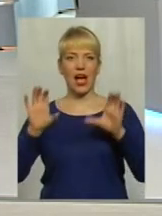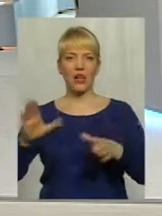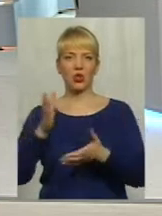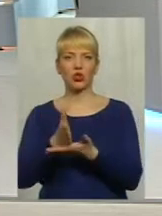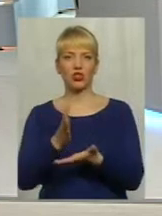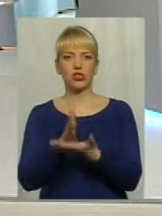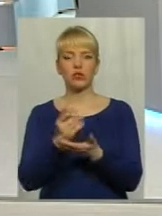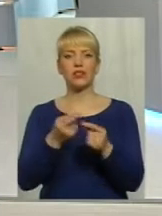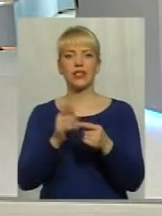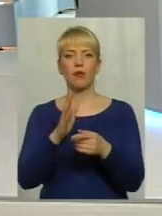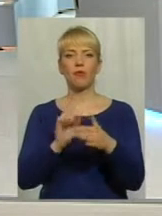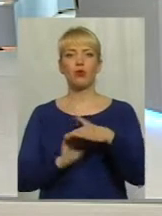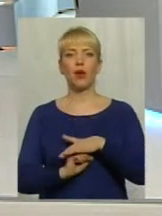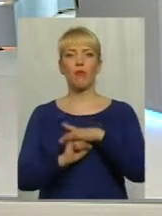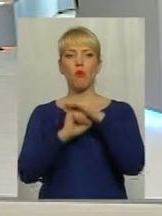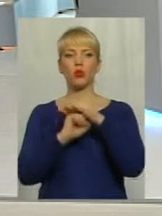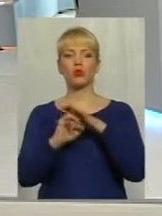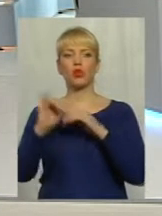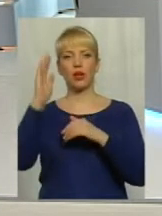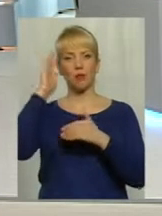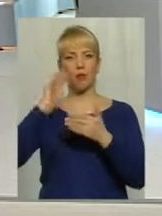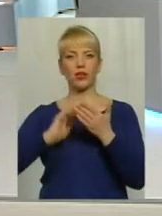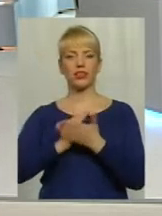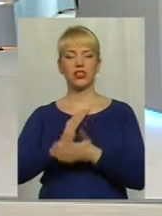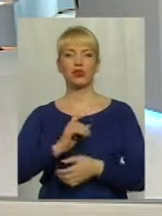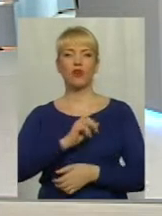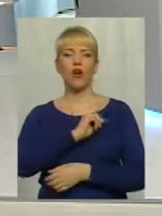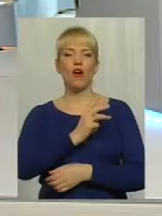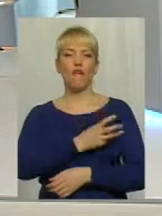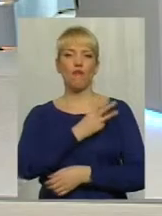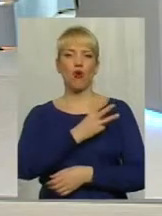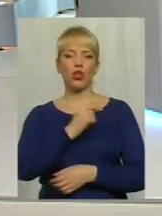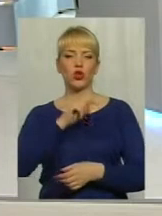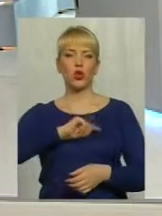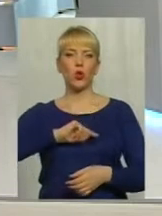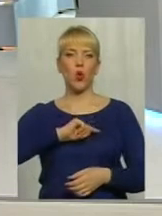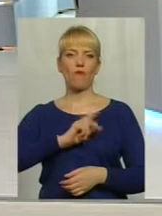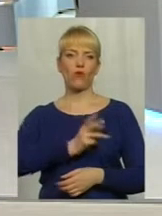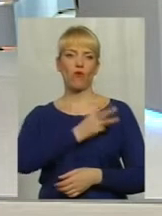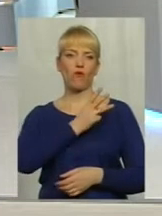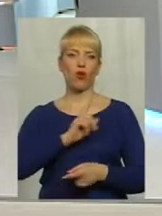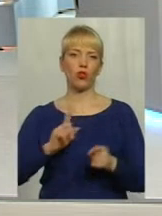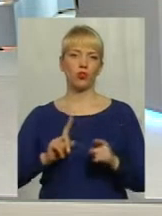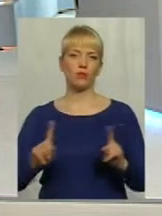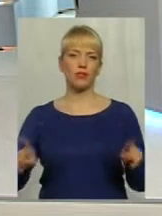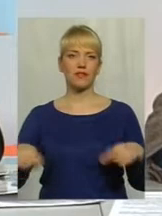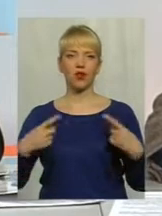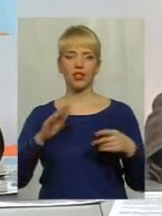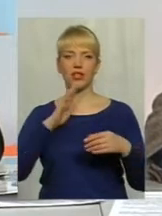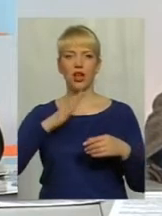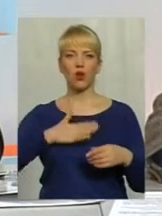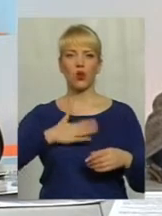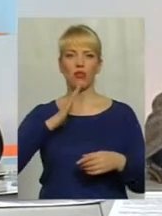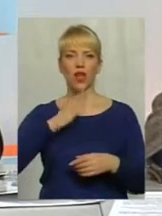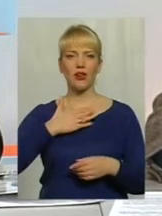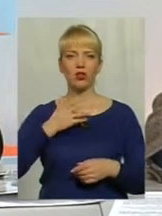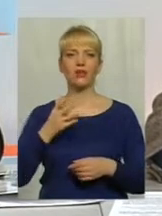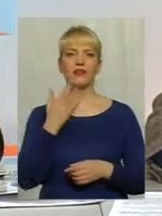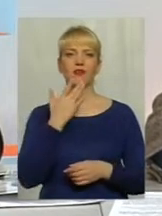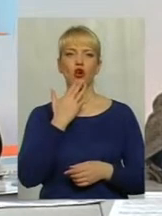бути поштовхом і політичною волею, і духовною волею створити ось таку церкву, нашу національну